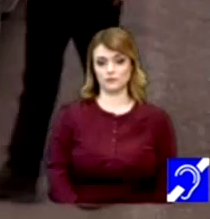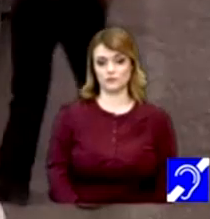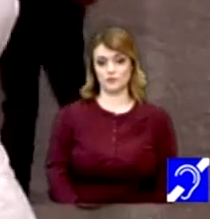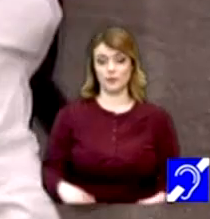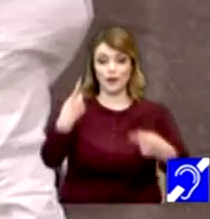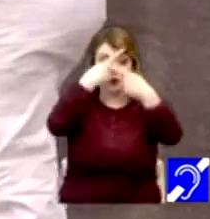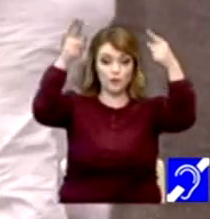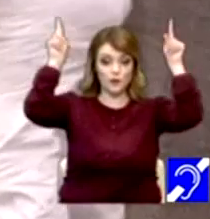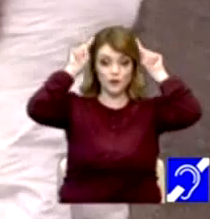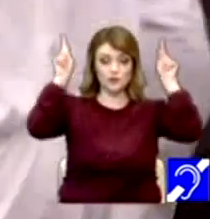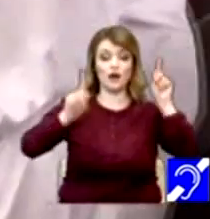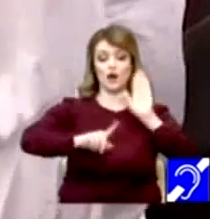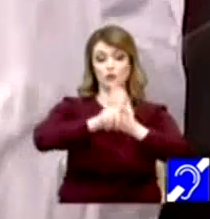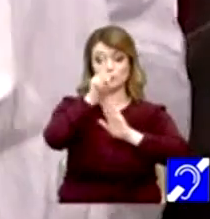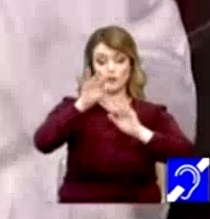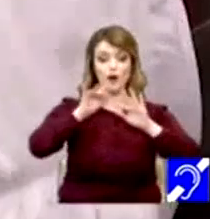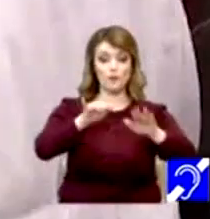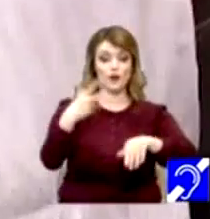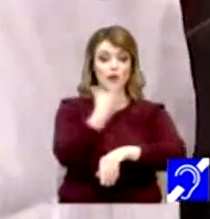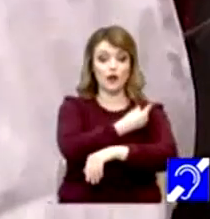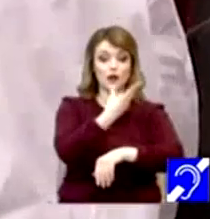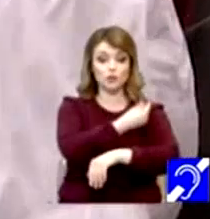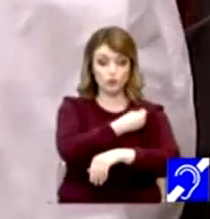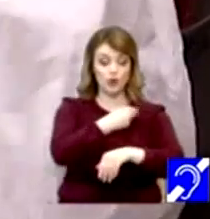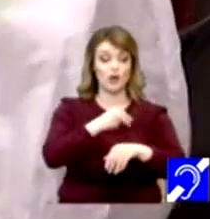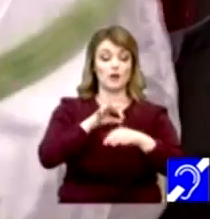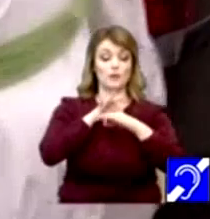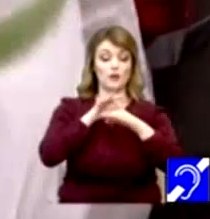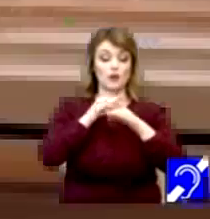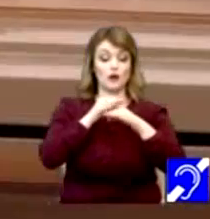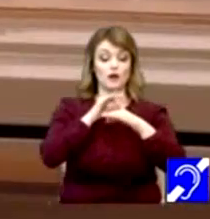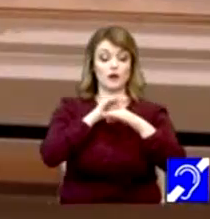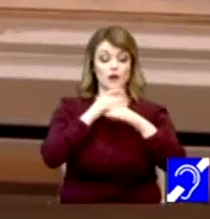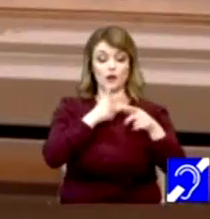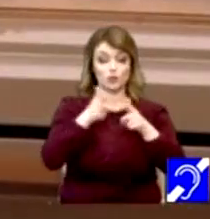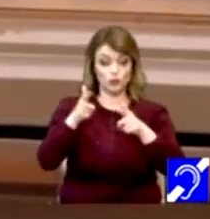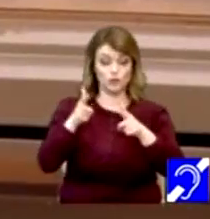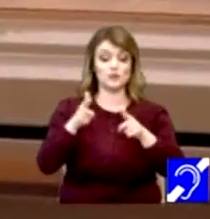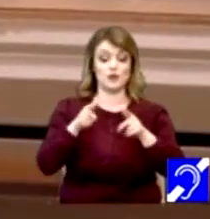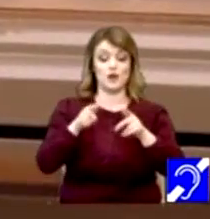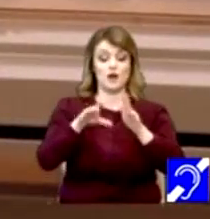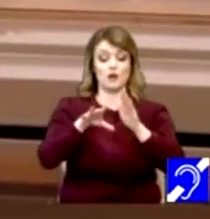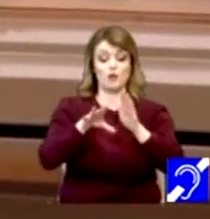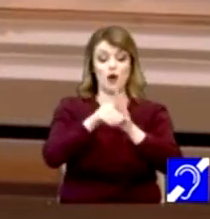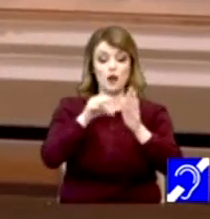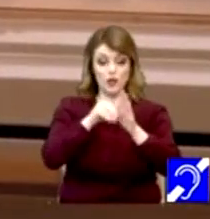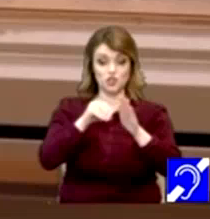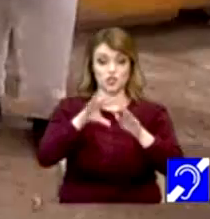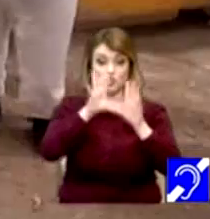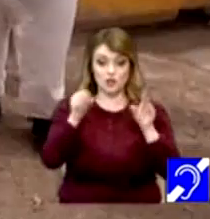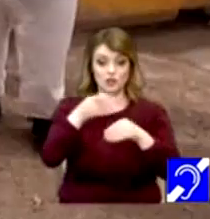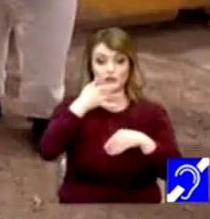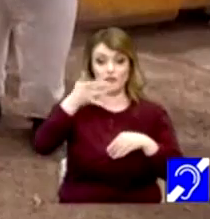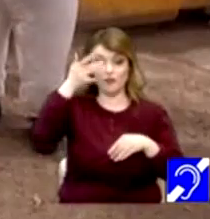În Mexic a început campania electorală pentru alegerile generale din vară. De ce a hotărât unul dintre candidați să-și înceapă campania